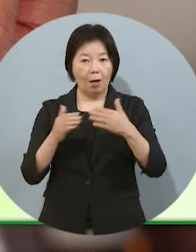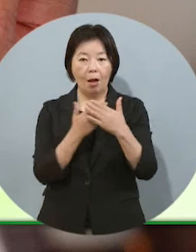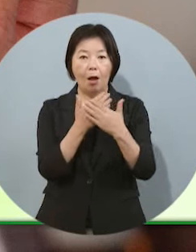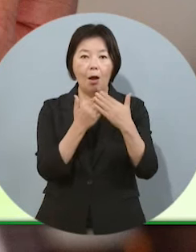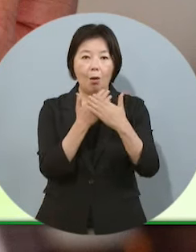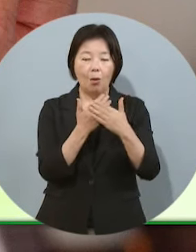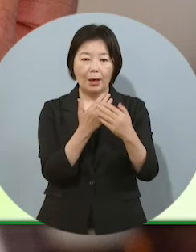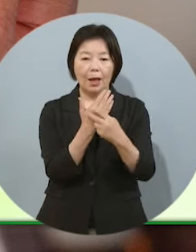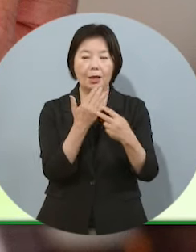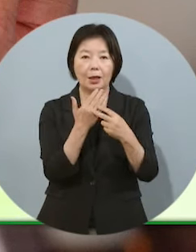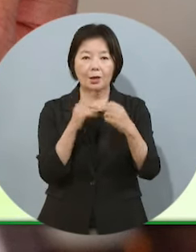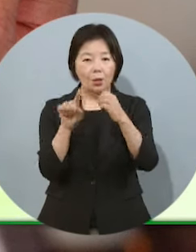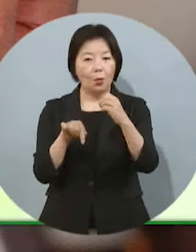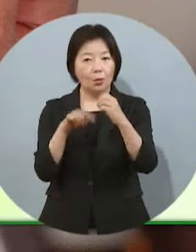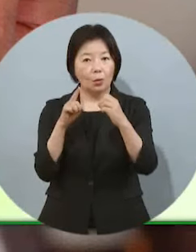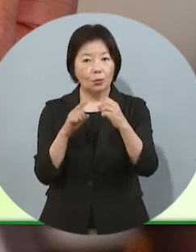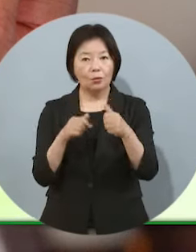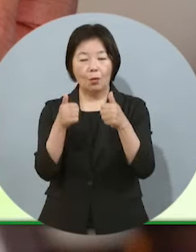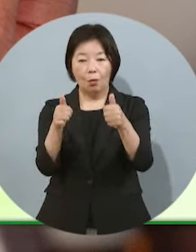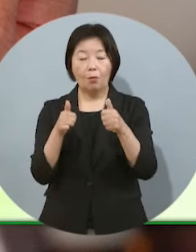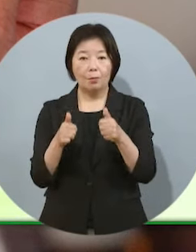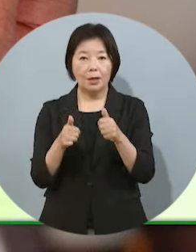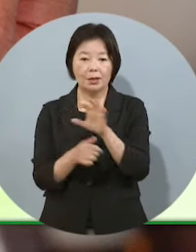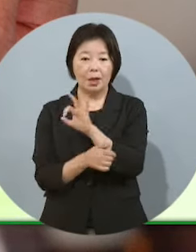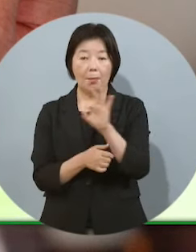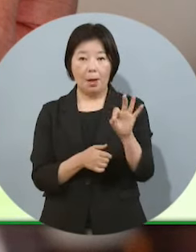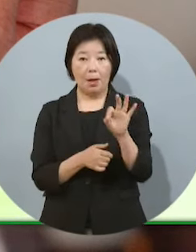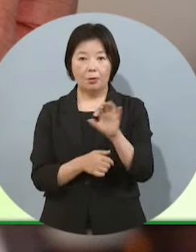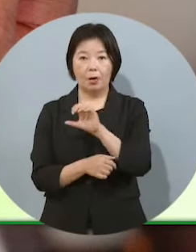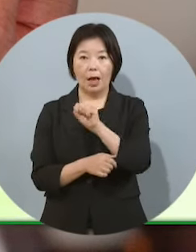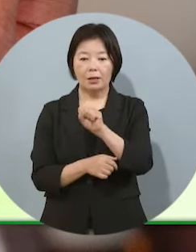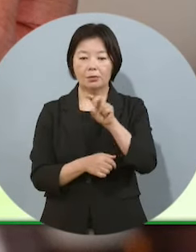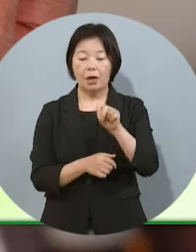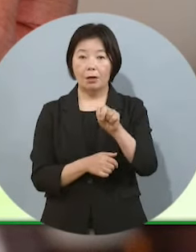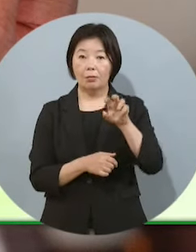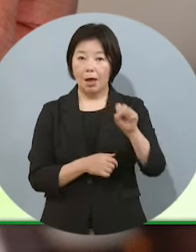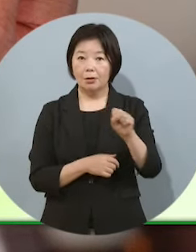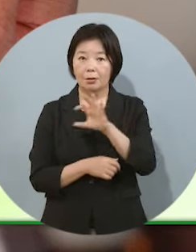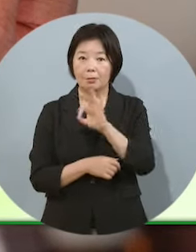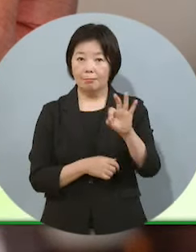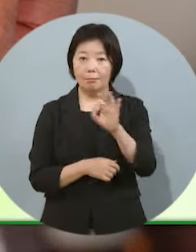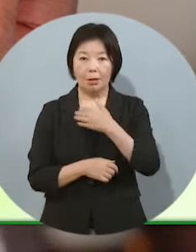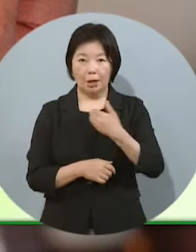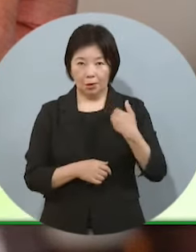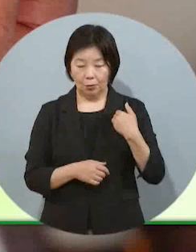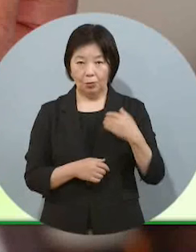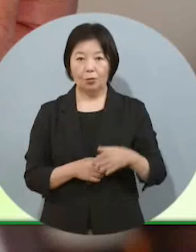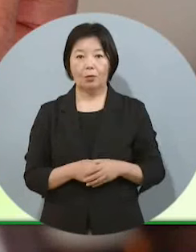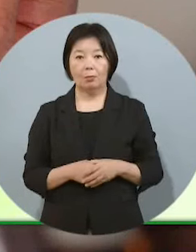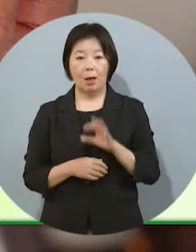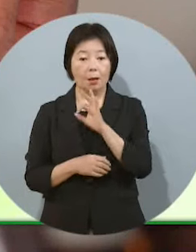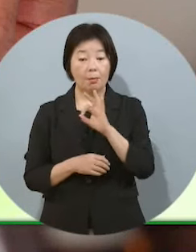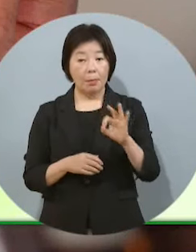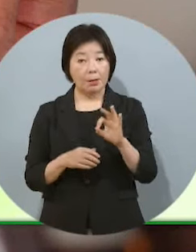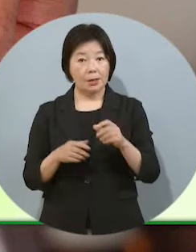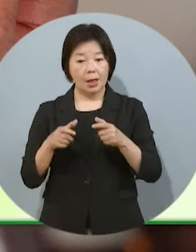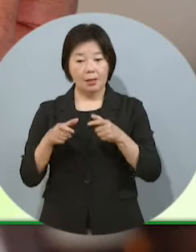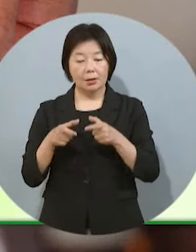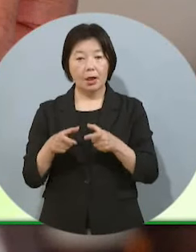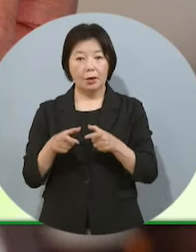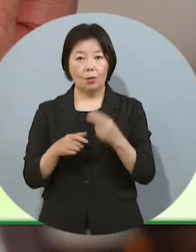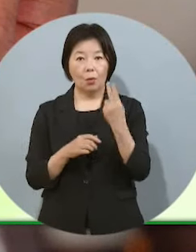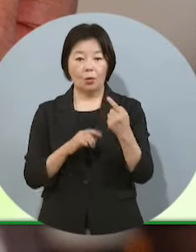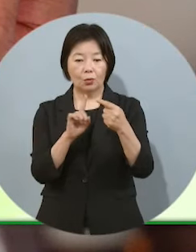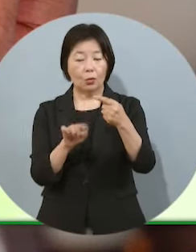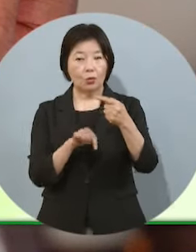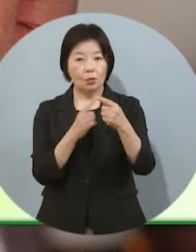療局のホームページからメールや SNS で送ることができます。メッセージカードは都庁第